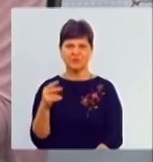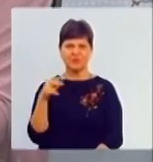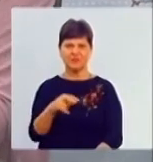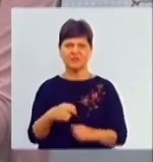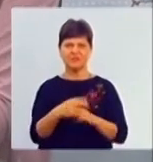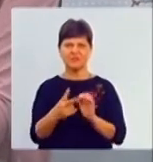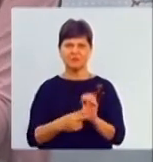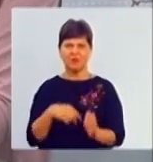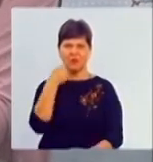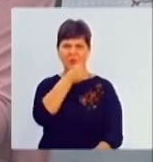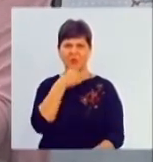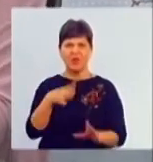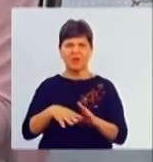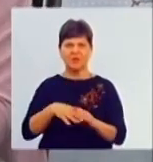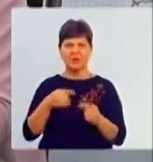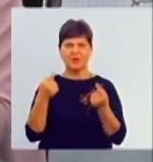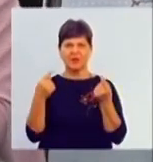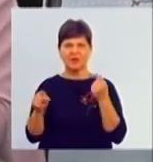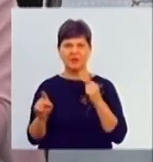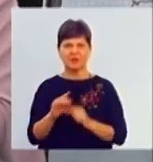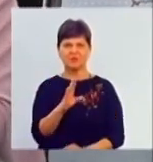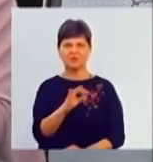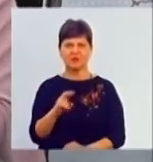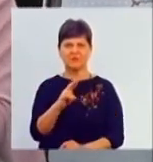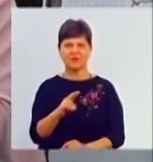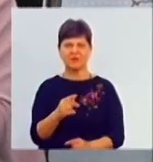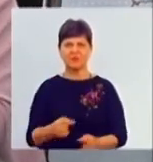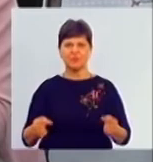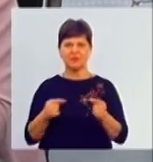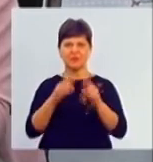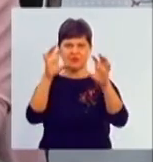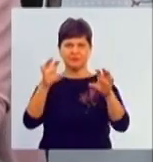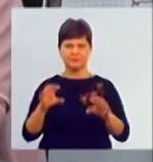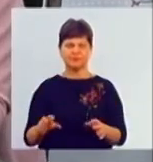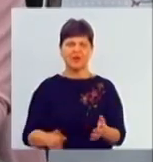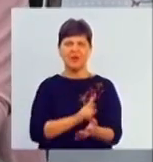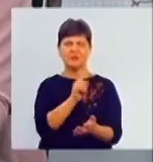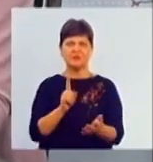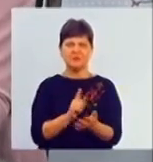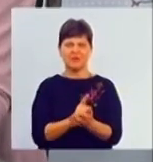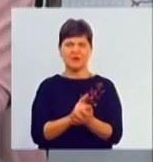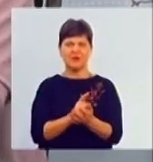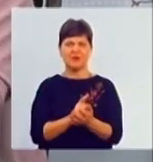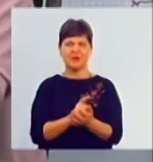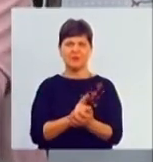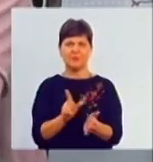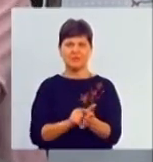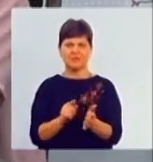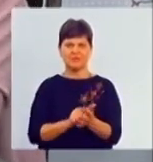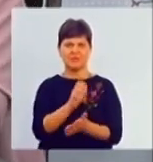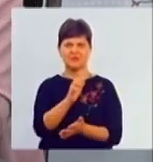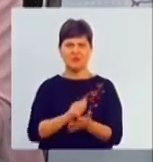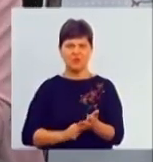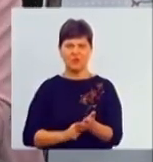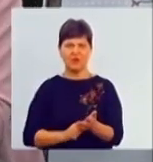року, обрали інший вид відповідності до закону про загальнообов'язкове державне пенсійне страхування, тому що за